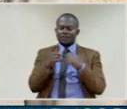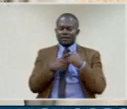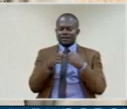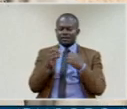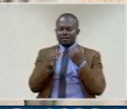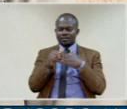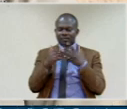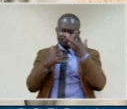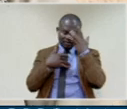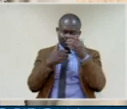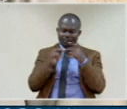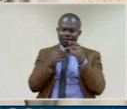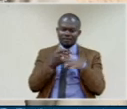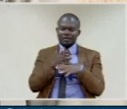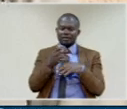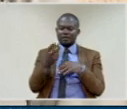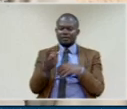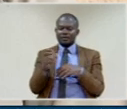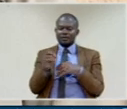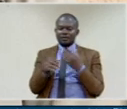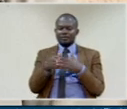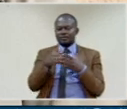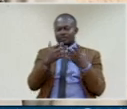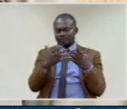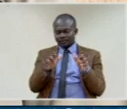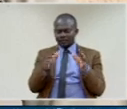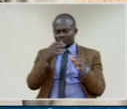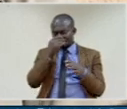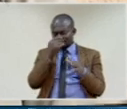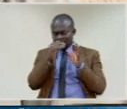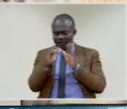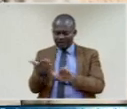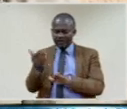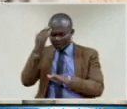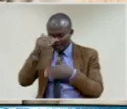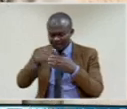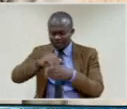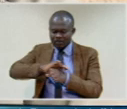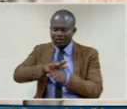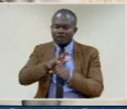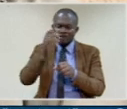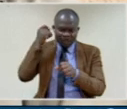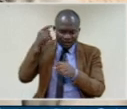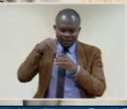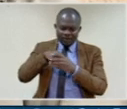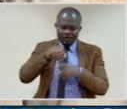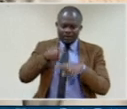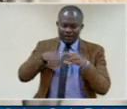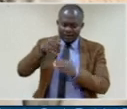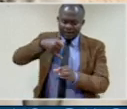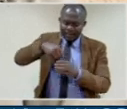bamaze kwandura, abantu barenga 2020 bamaze kwicwa n'iki cyorezo. Urumva muri politiki yo mu